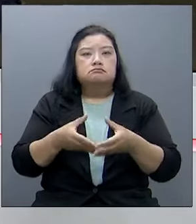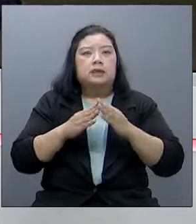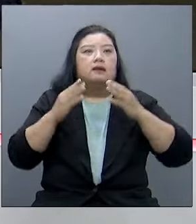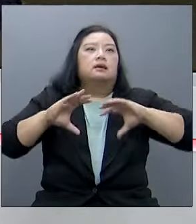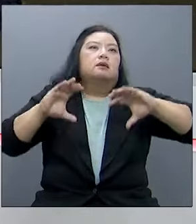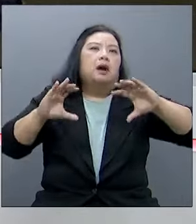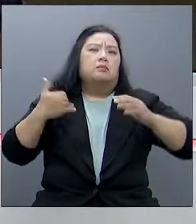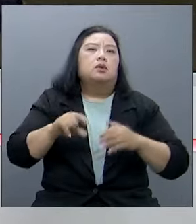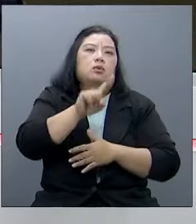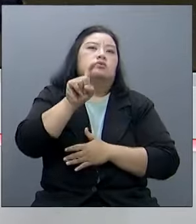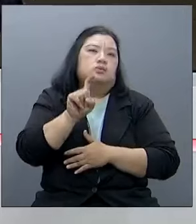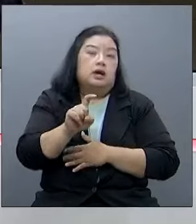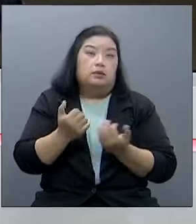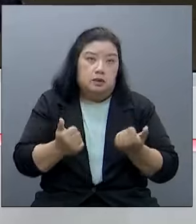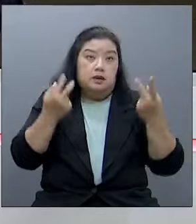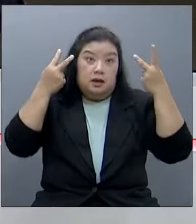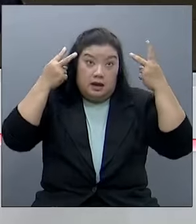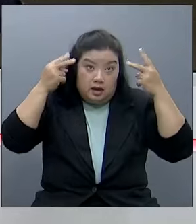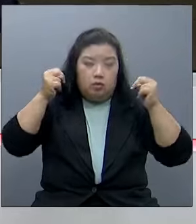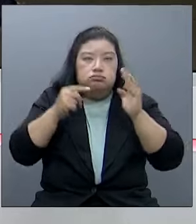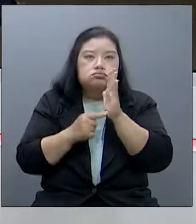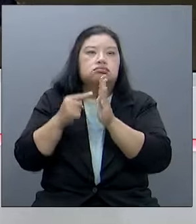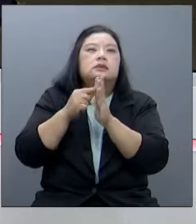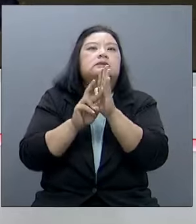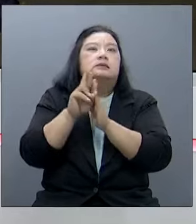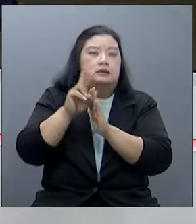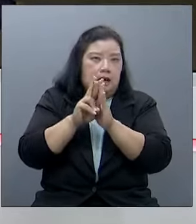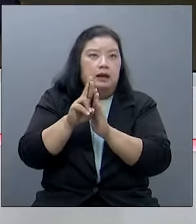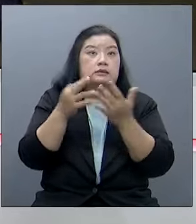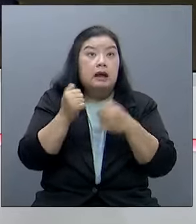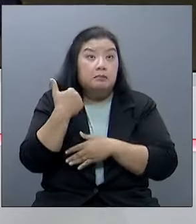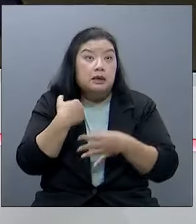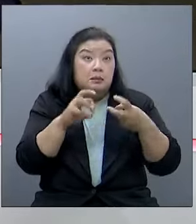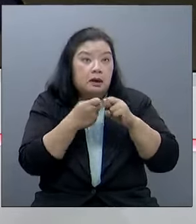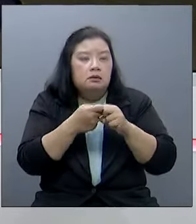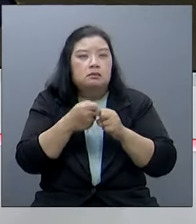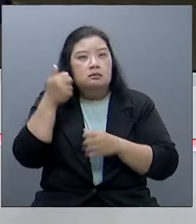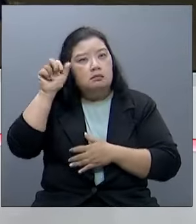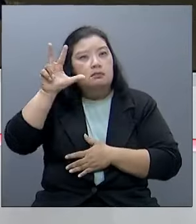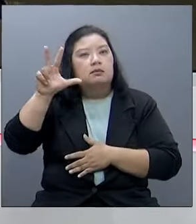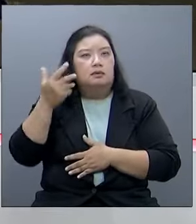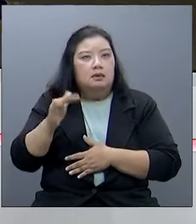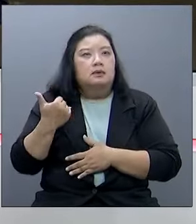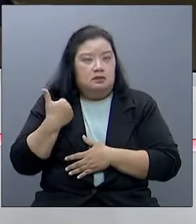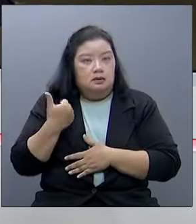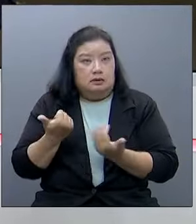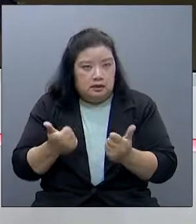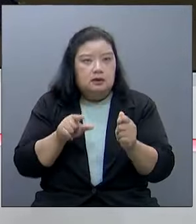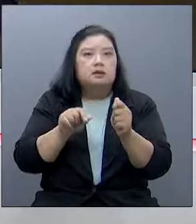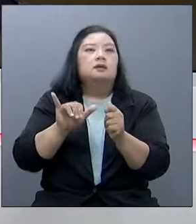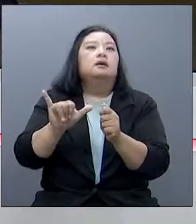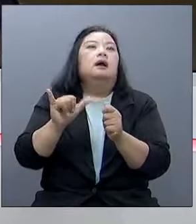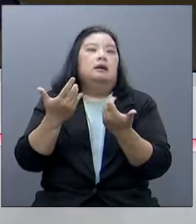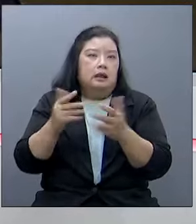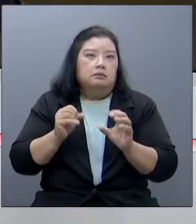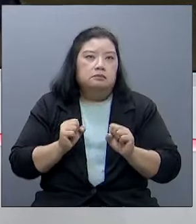ฐมุณตรีจะลงพื้นที่ไปเที่เมืเช่งรายค่ะซึ่งพระเชิญเหตุน้ำท่วมเข้าสู่วนที่ 3 แล้วในขณะเที่ยเมองแม่สายก็เร่ง